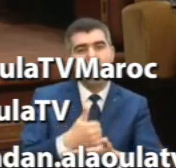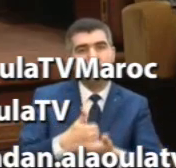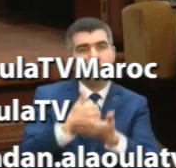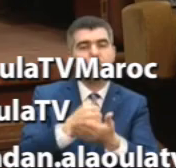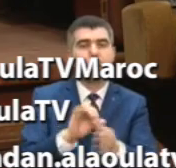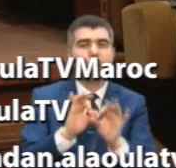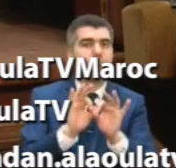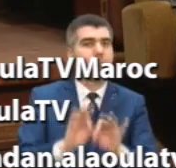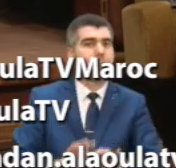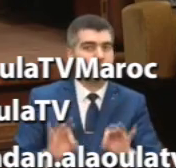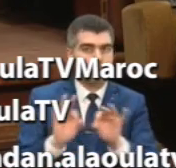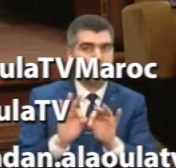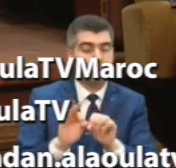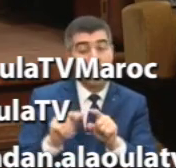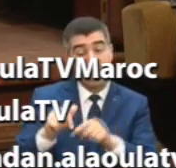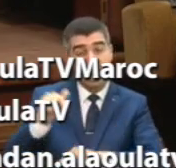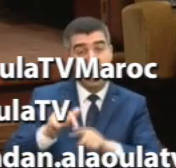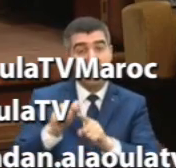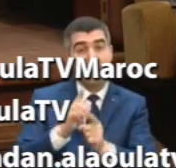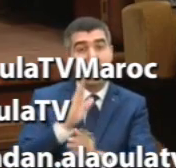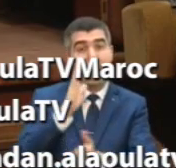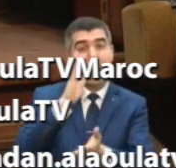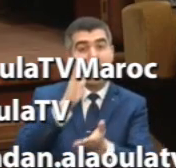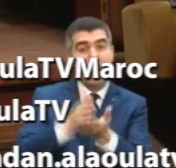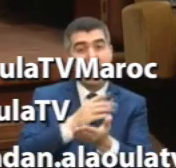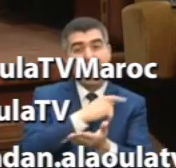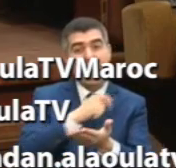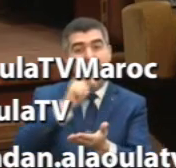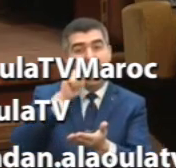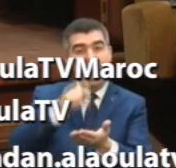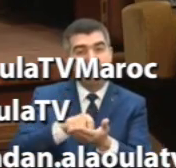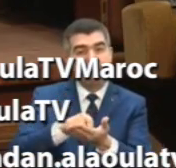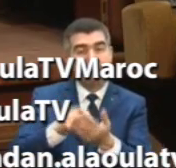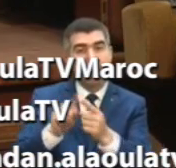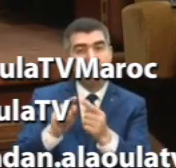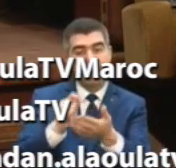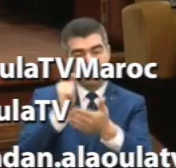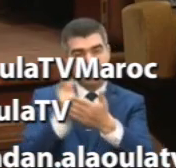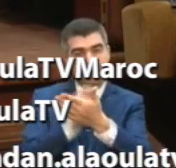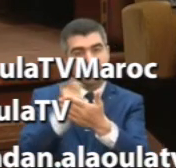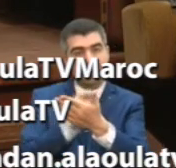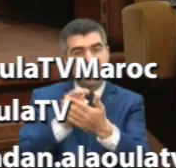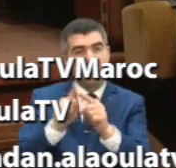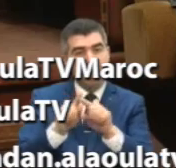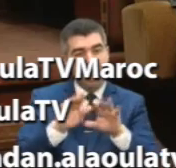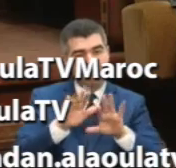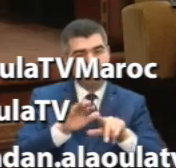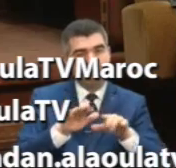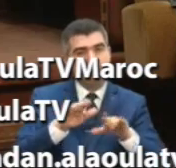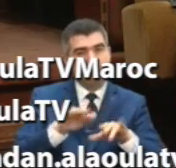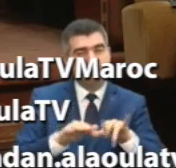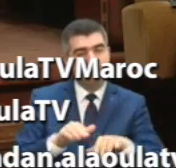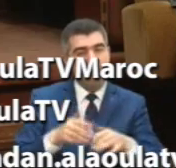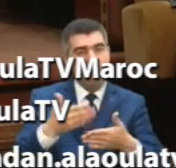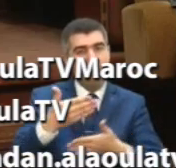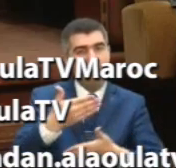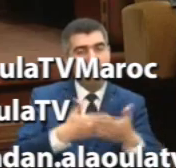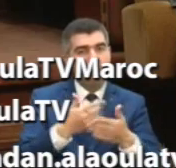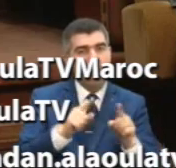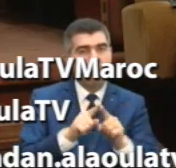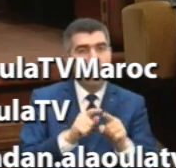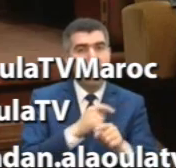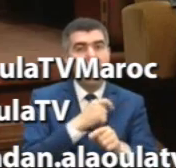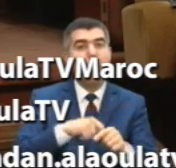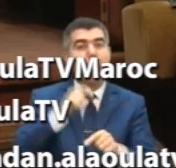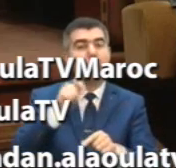الوزير، أن هناك أحكام تصدر ولكن تحريرها قد يظل يعني بين يدي القاضي